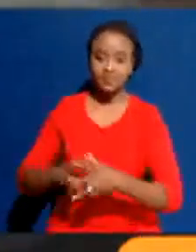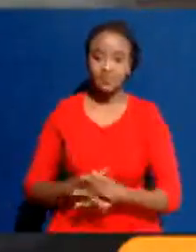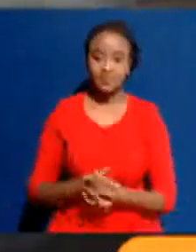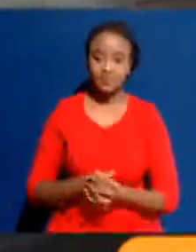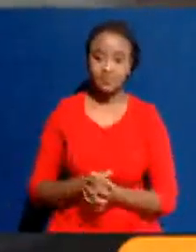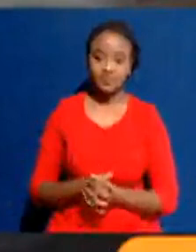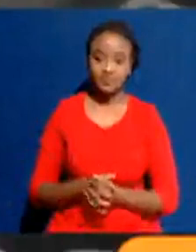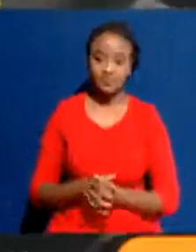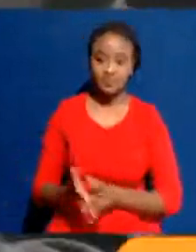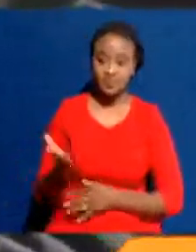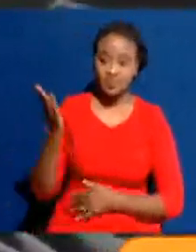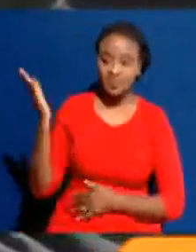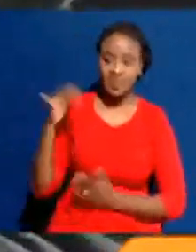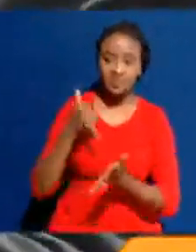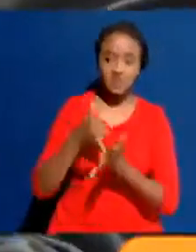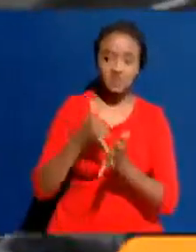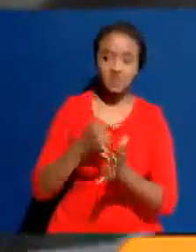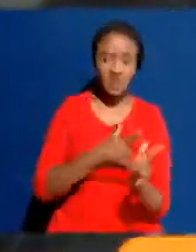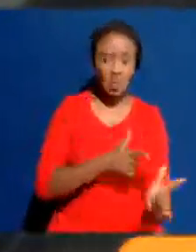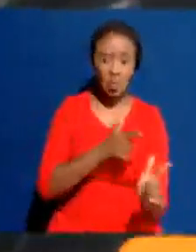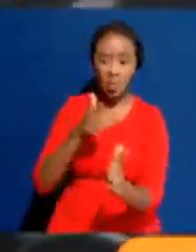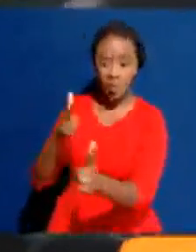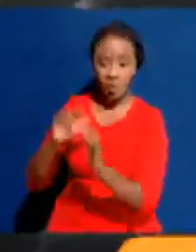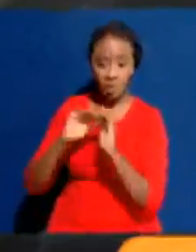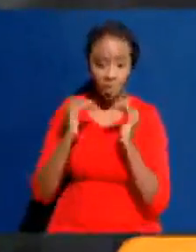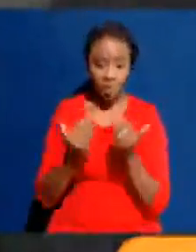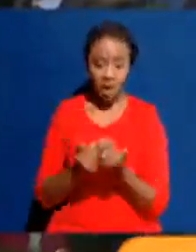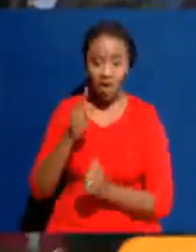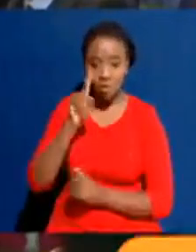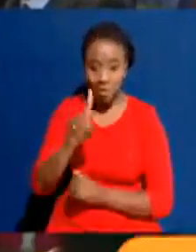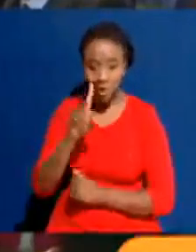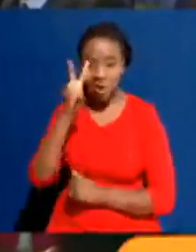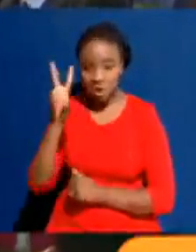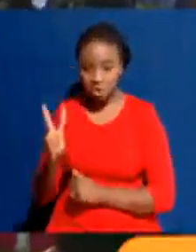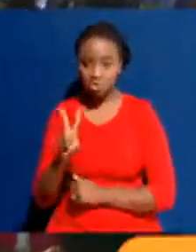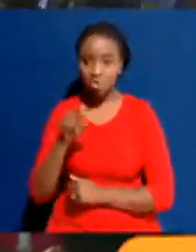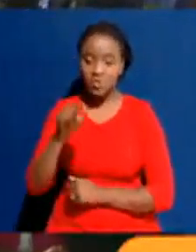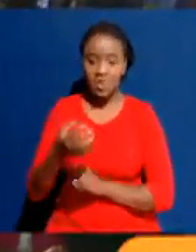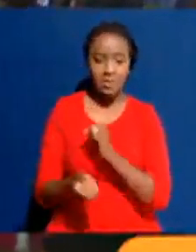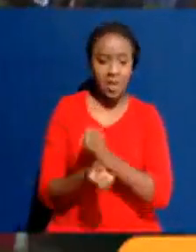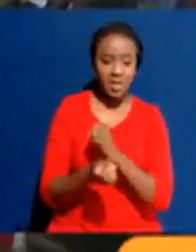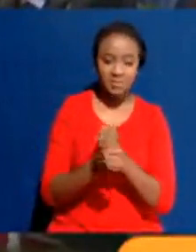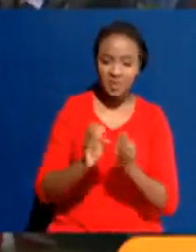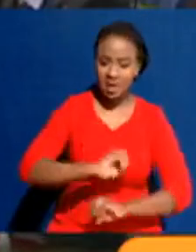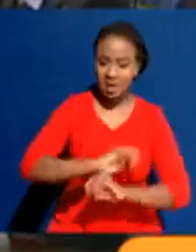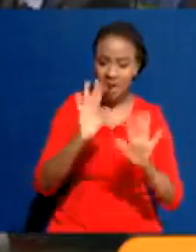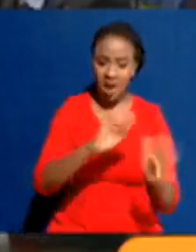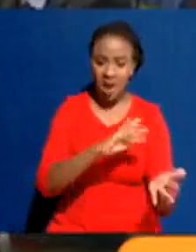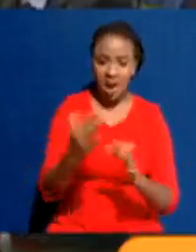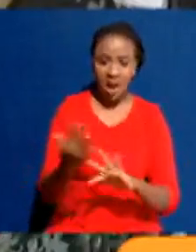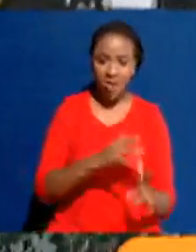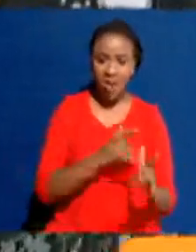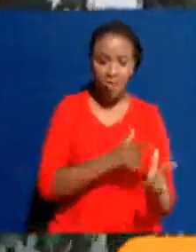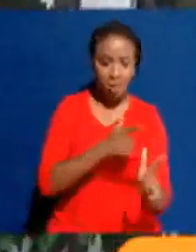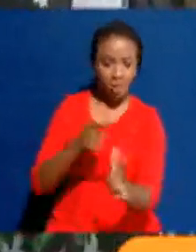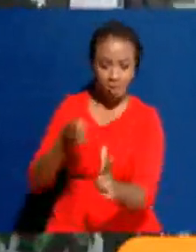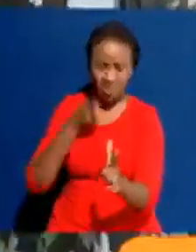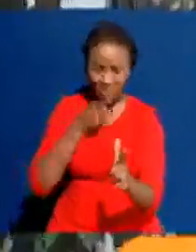Mashujaa hao wa vita vya kwanza na vya pili vya dunia wakisimulia bayana jinsi vita